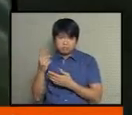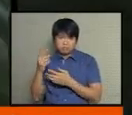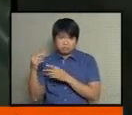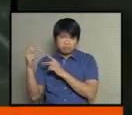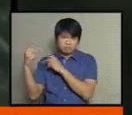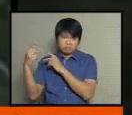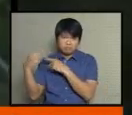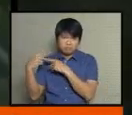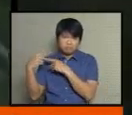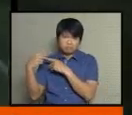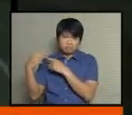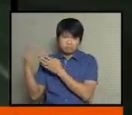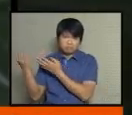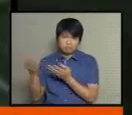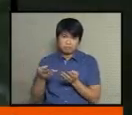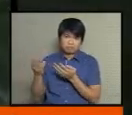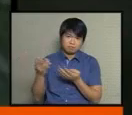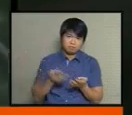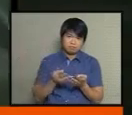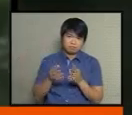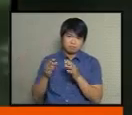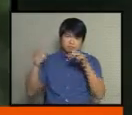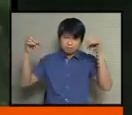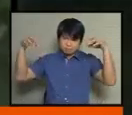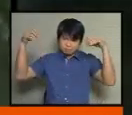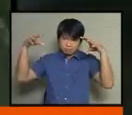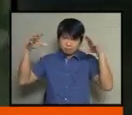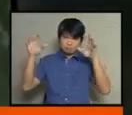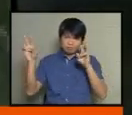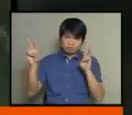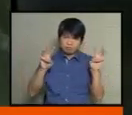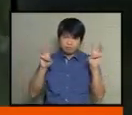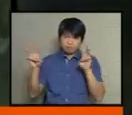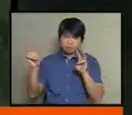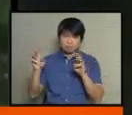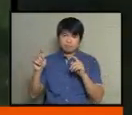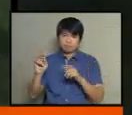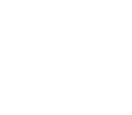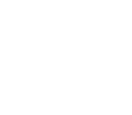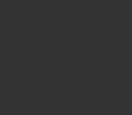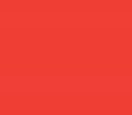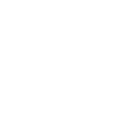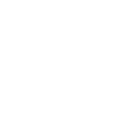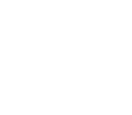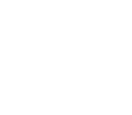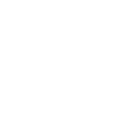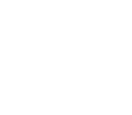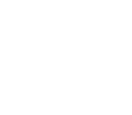magdadala pa rin ng malakas na hangin at ulan ng bagyong Ursula sa mga susunod na araw.